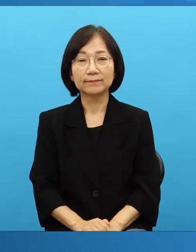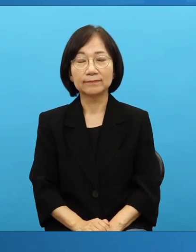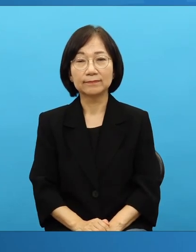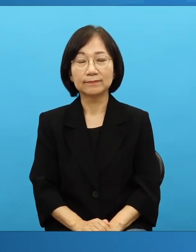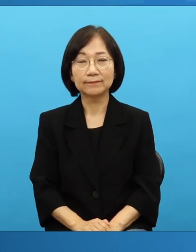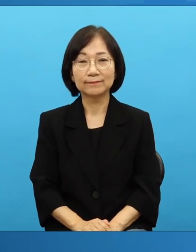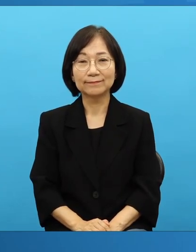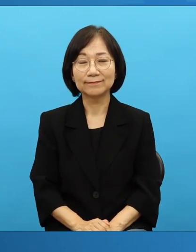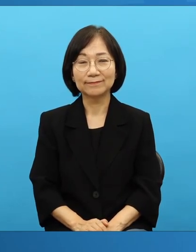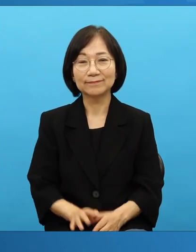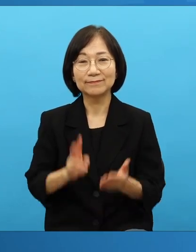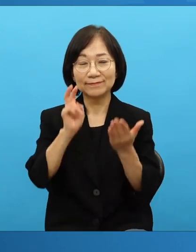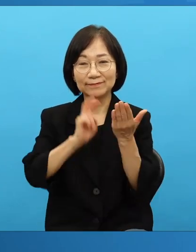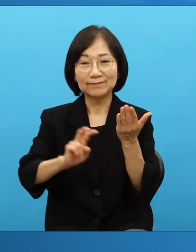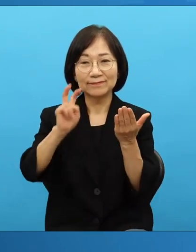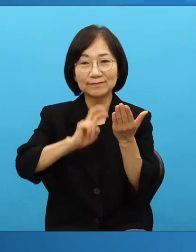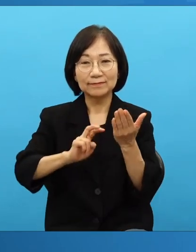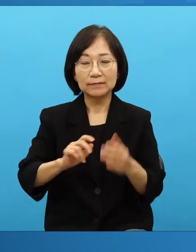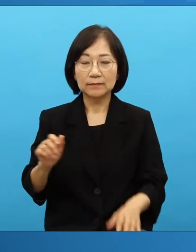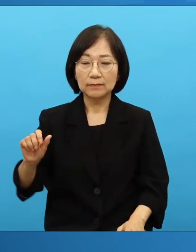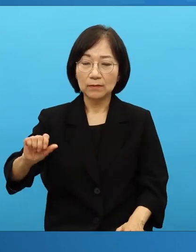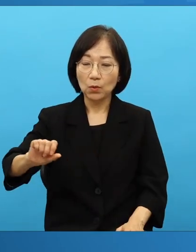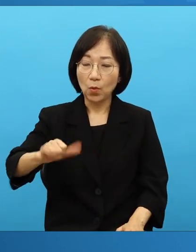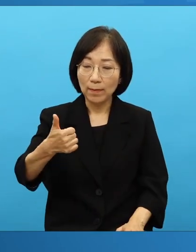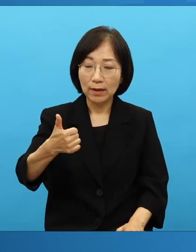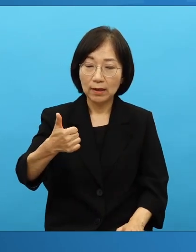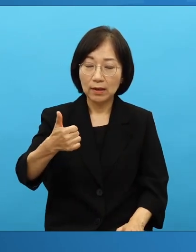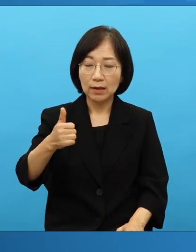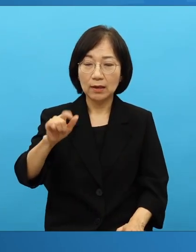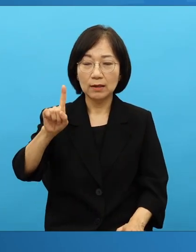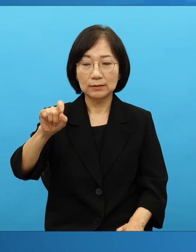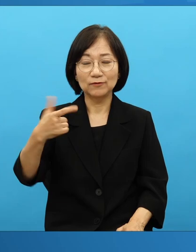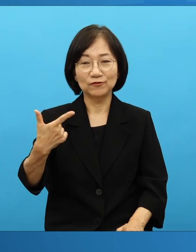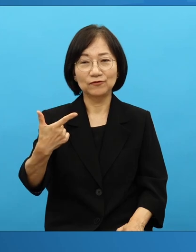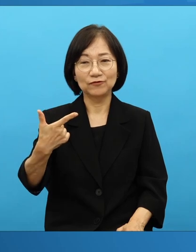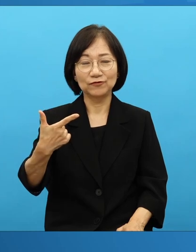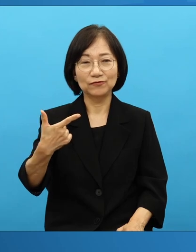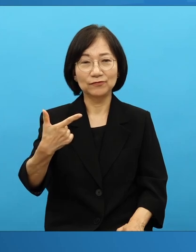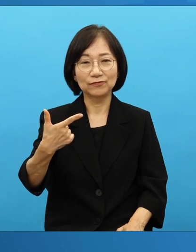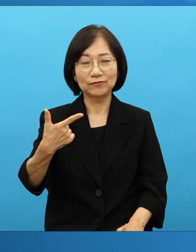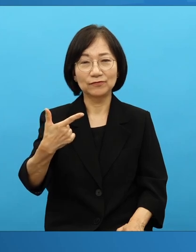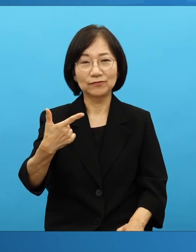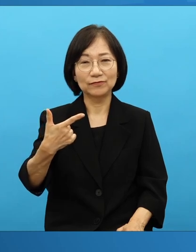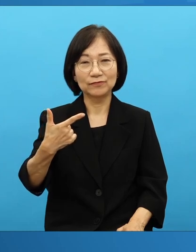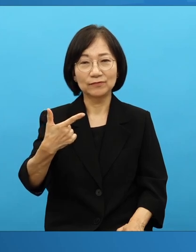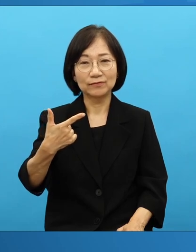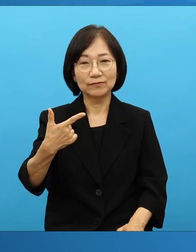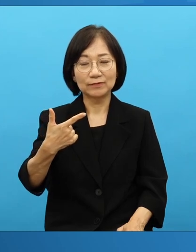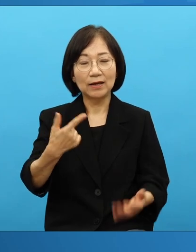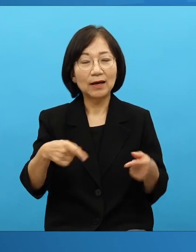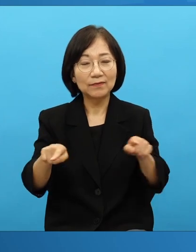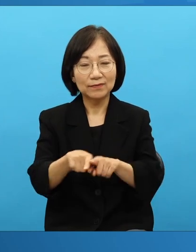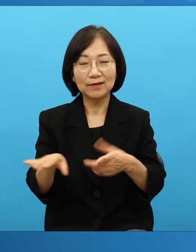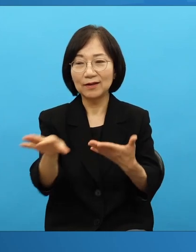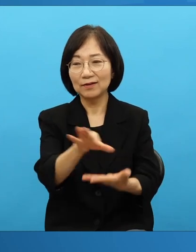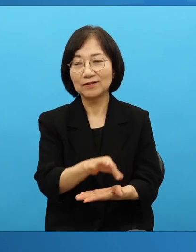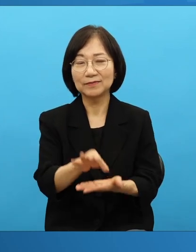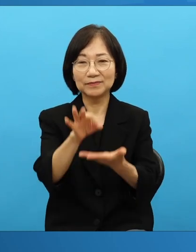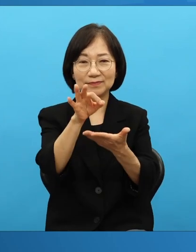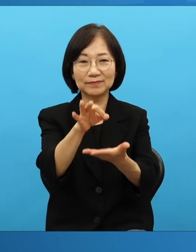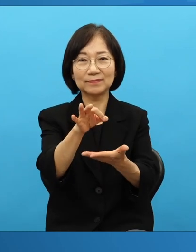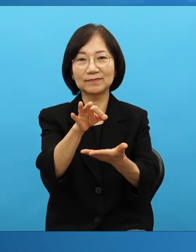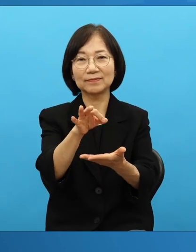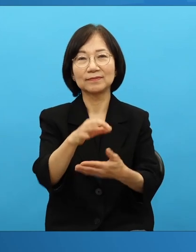아멘. 우리 찬송가 516장 516장 찬양 들으면서 준비하신 예물 하나님께